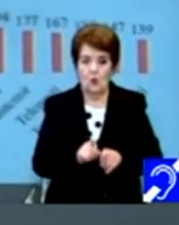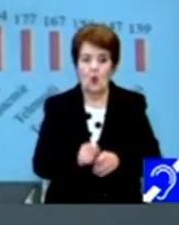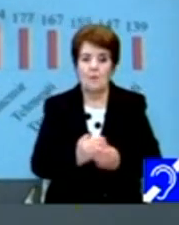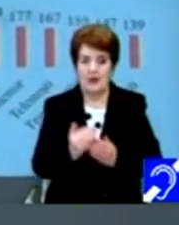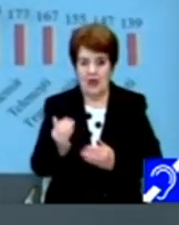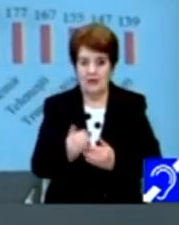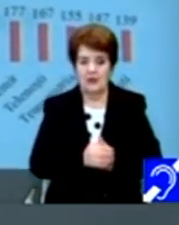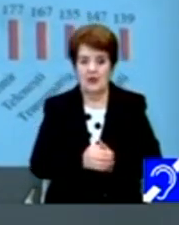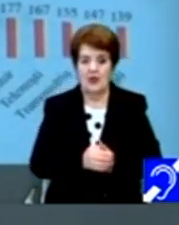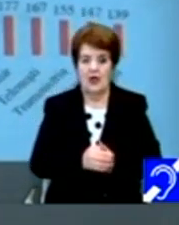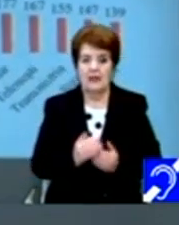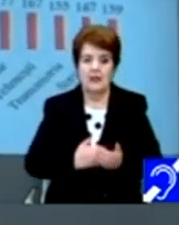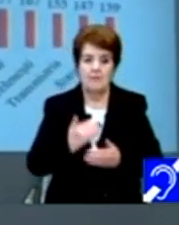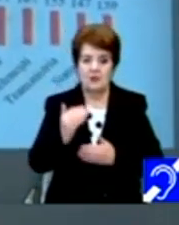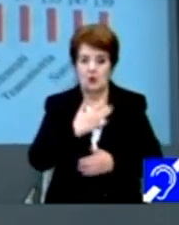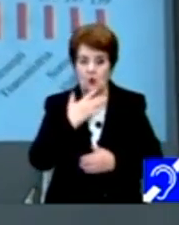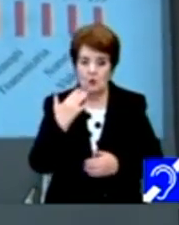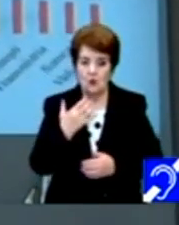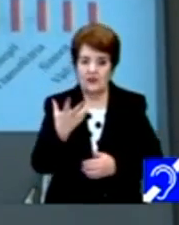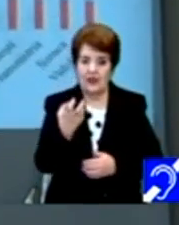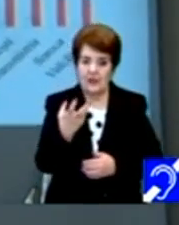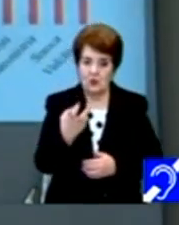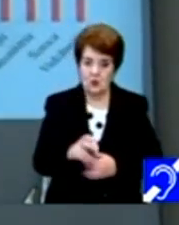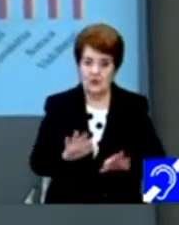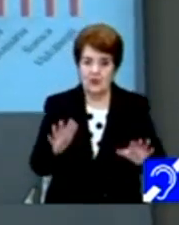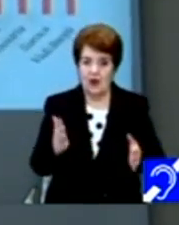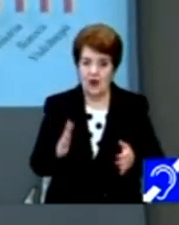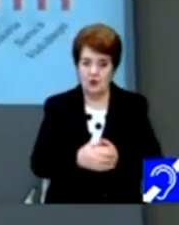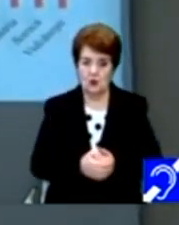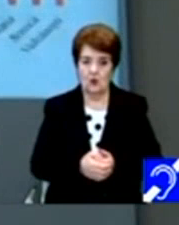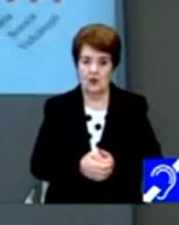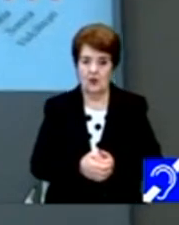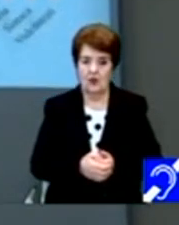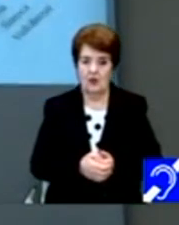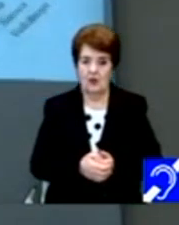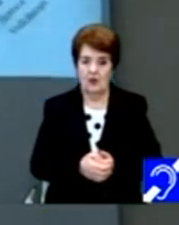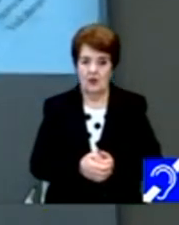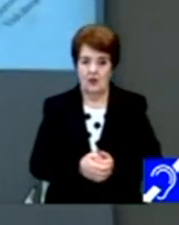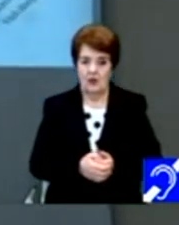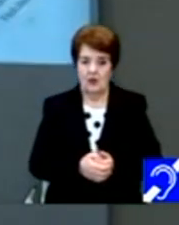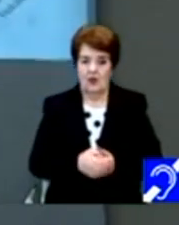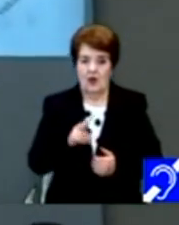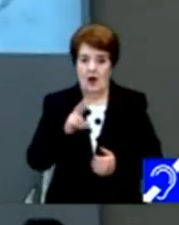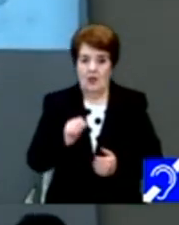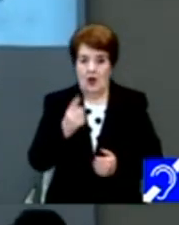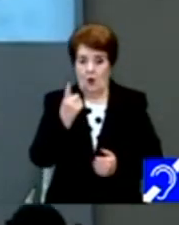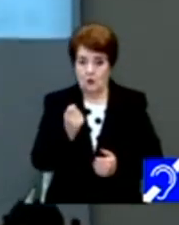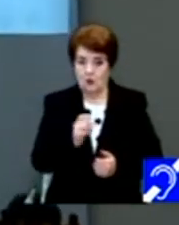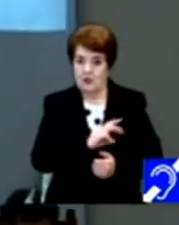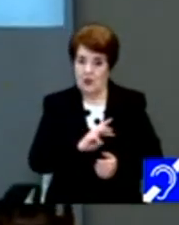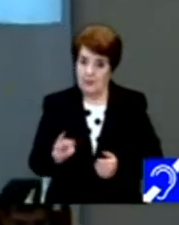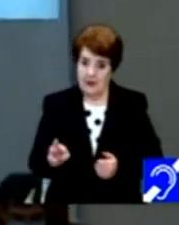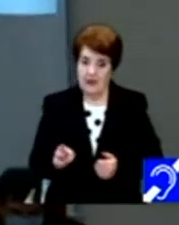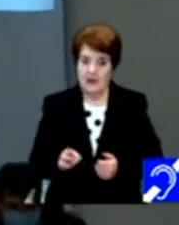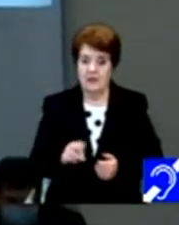depășește cu mult 300 de cazuri pe la 100.000 populație